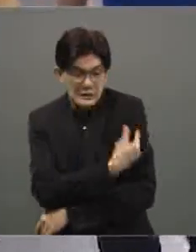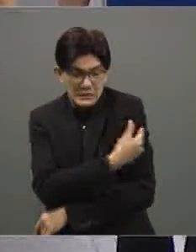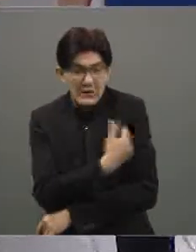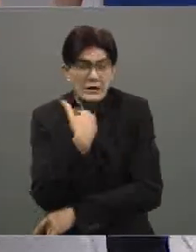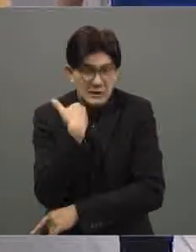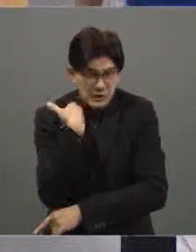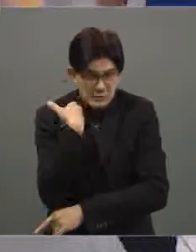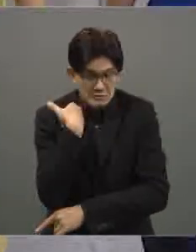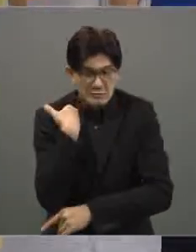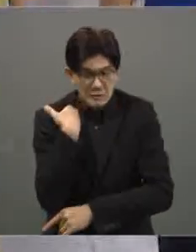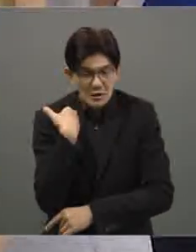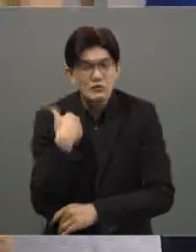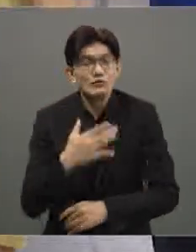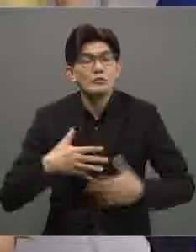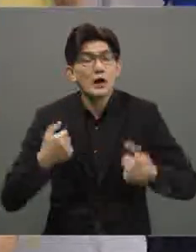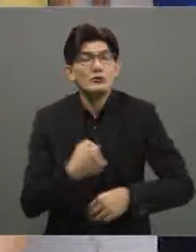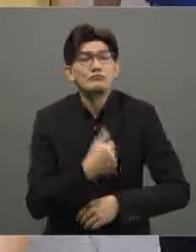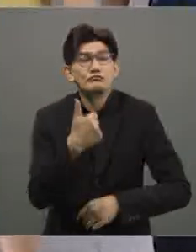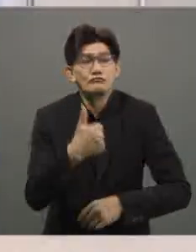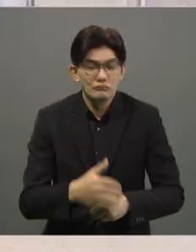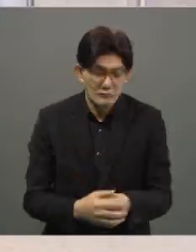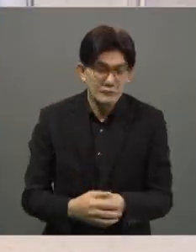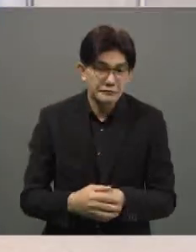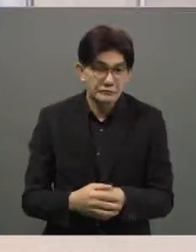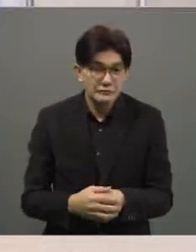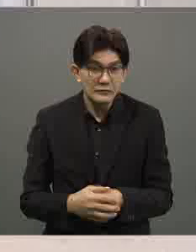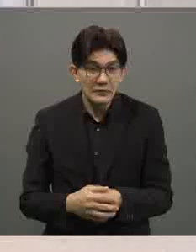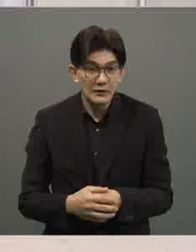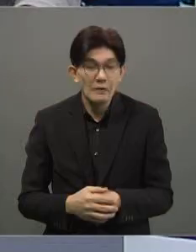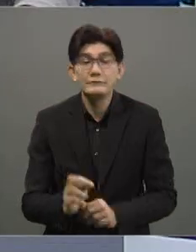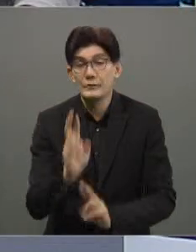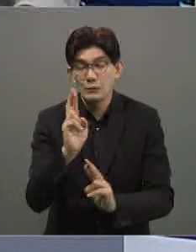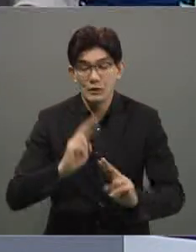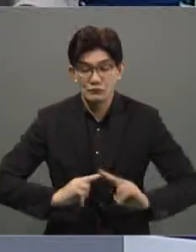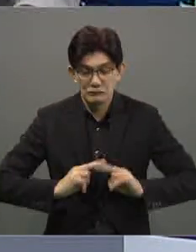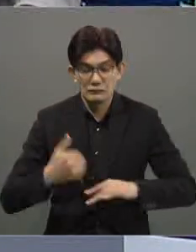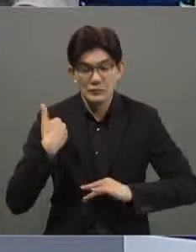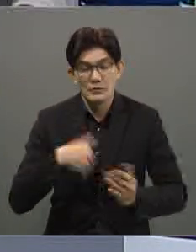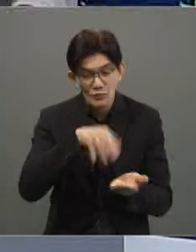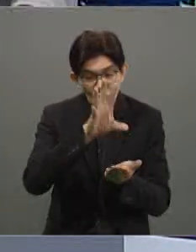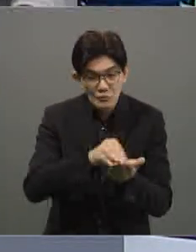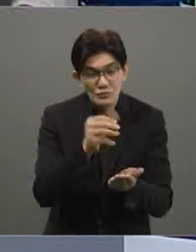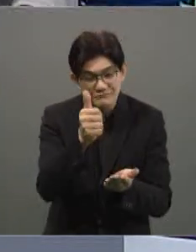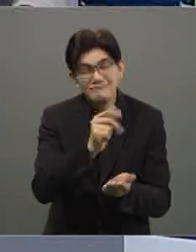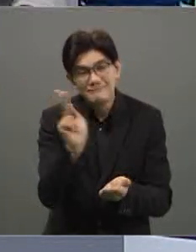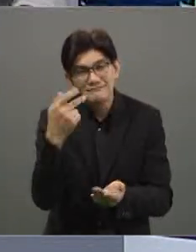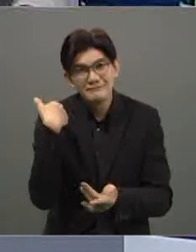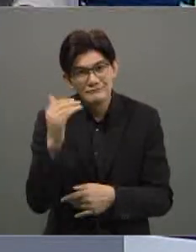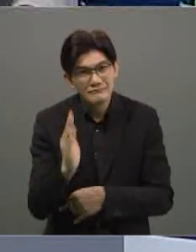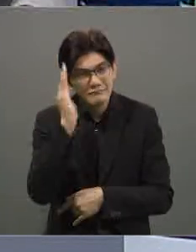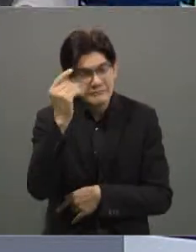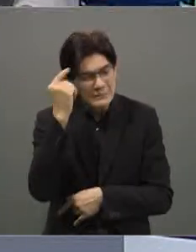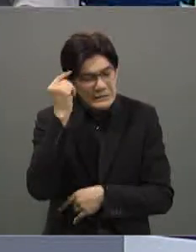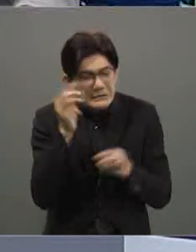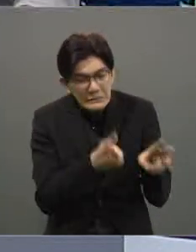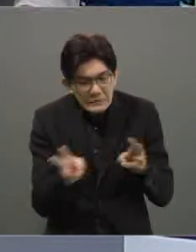เนี่ยเพราะฉะนั้นก็อใจได้อเอาอยู่อ่านะคะแต่ก็เป็นเรื่องที่ดีที่เราก็เฝ้าระวังเอาไว้มีข้อมูลไว้ก่อนหลังจากนี้ก็จะได้มีวิธีการหรือ